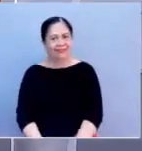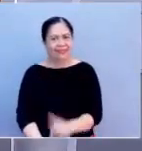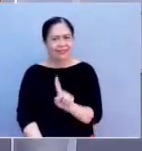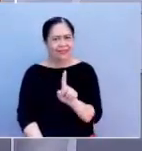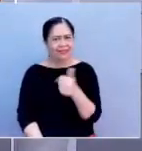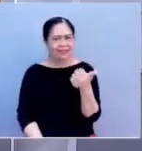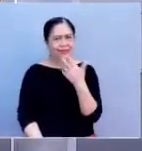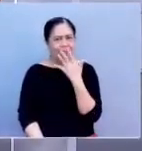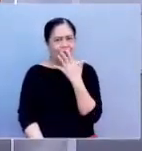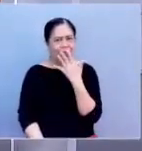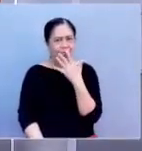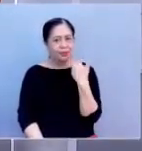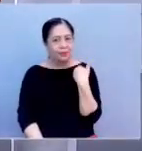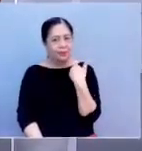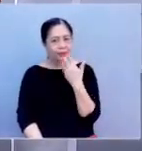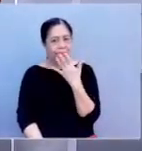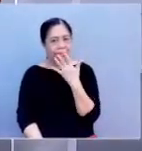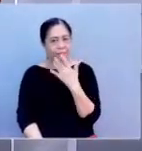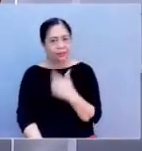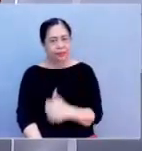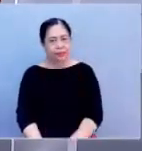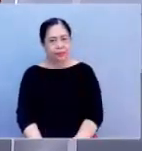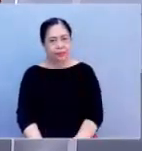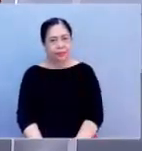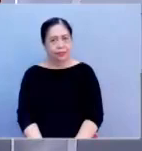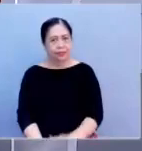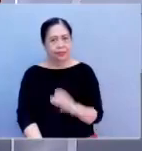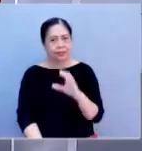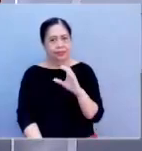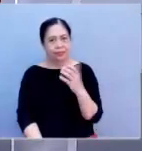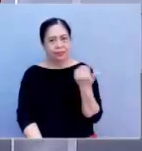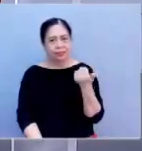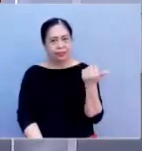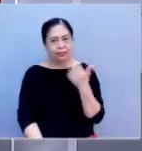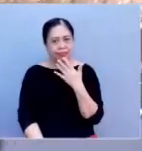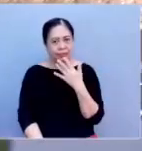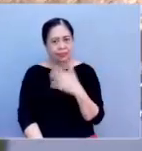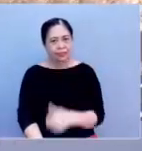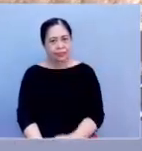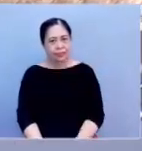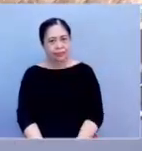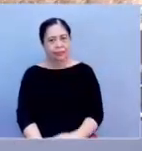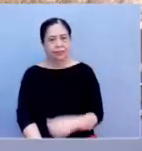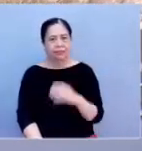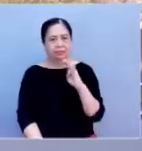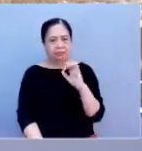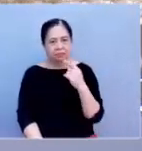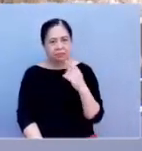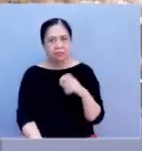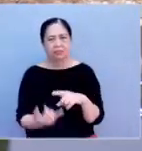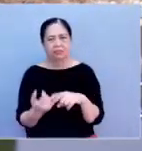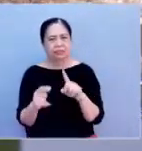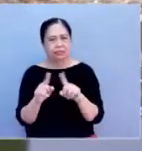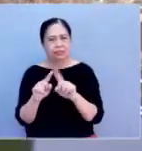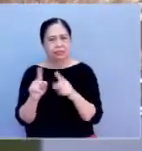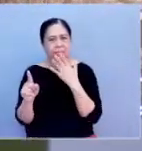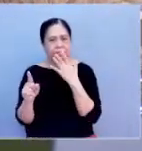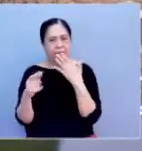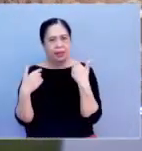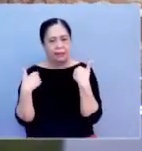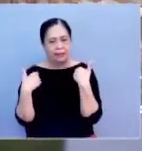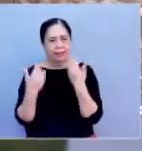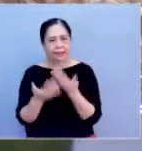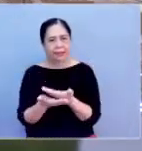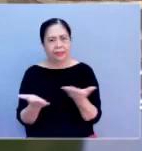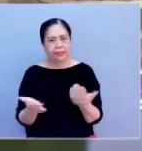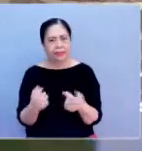kulay? Ang mga, meron ka rin bang ano, parang camel color? Yes po, lahat po, ma'am. May beige, may lahat po ng color, ino-offer po namin.